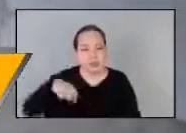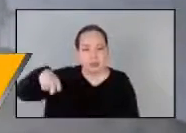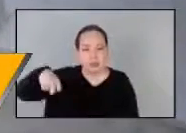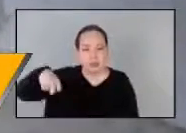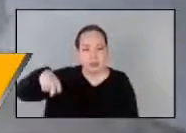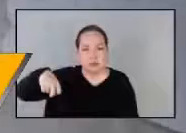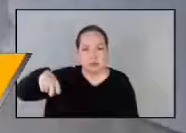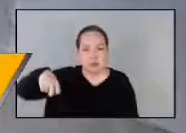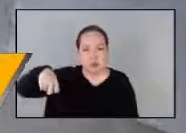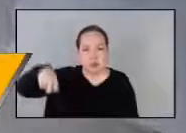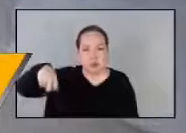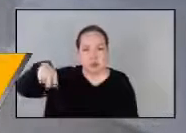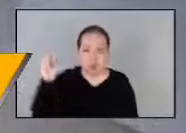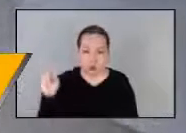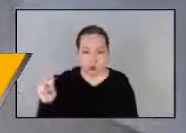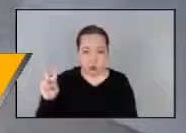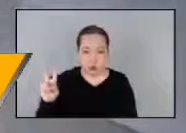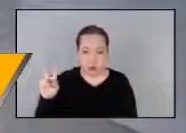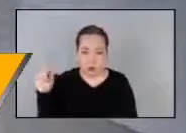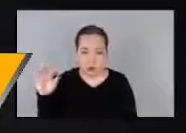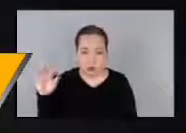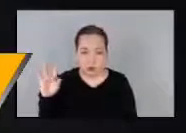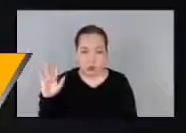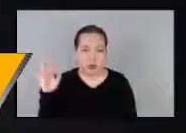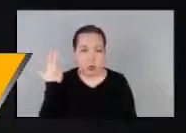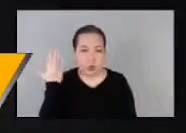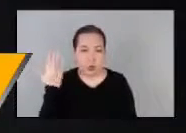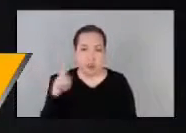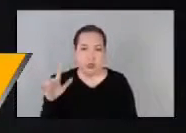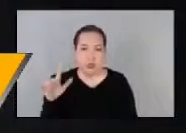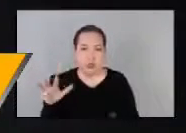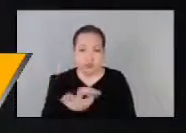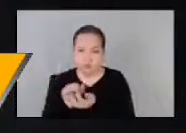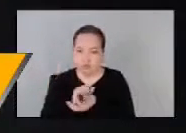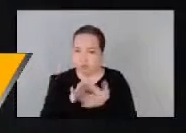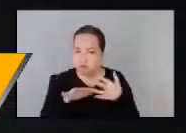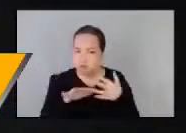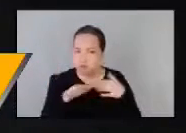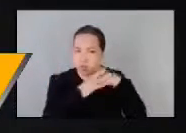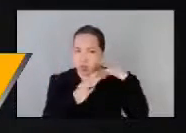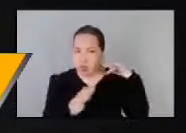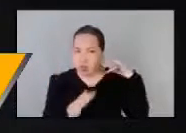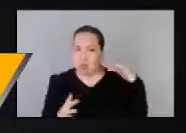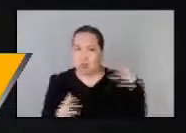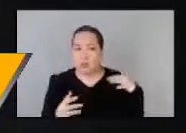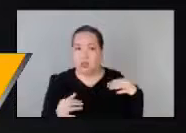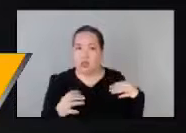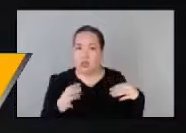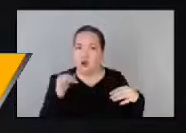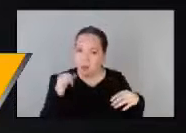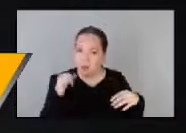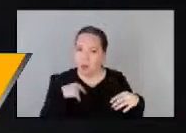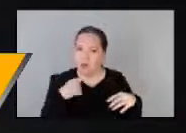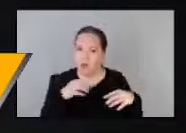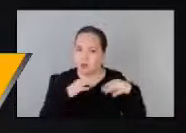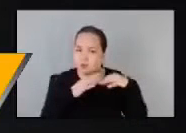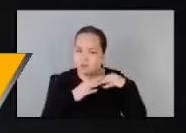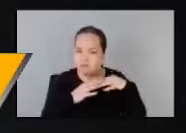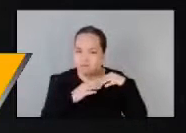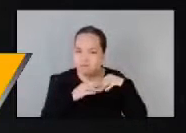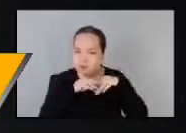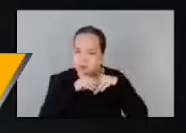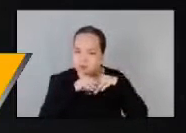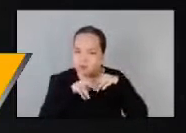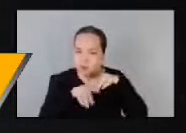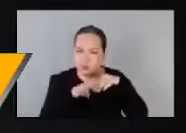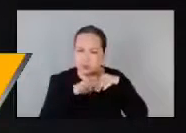ay ang quarrying sa lugar. Hindi na rin anya ito ang unang pagkakataon na may ganitong nangyaring insidente. Sa kasalukuyan,